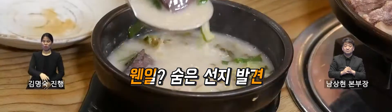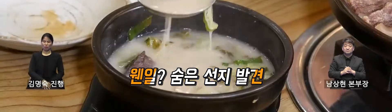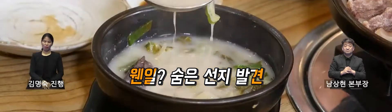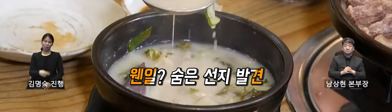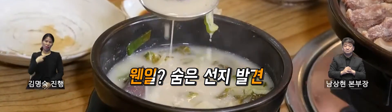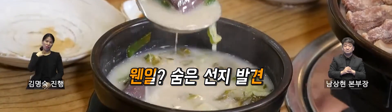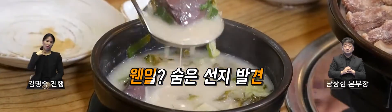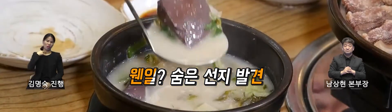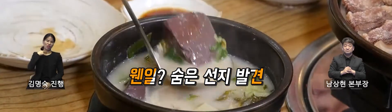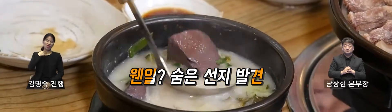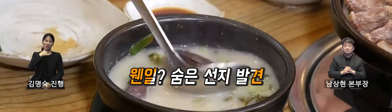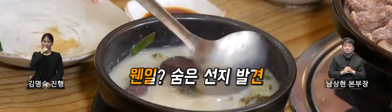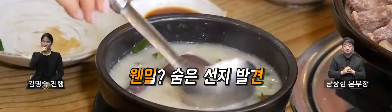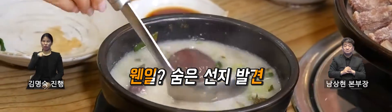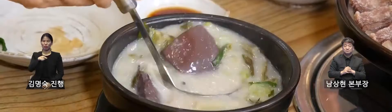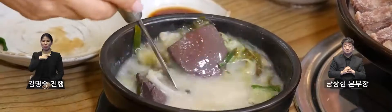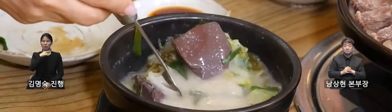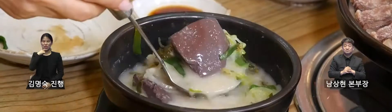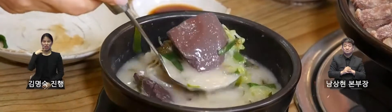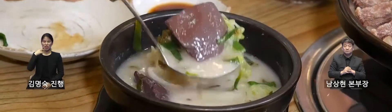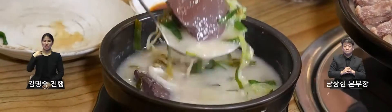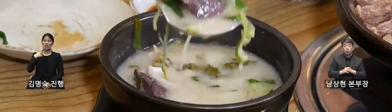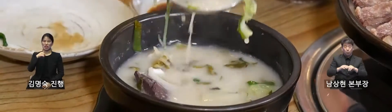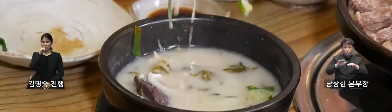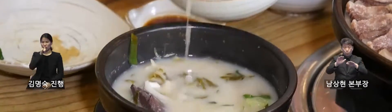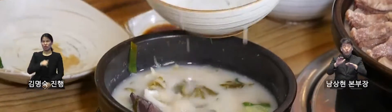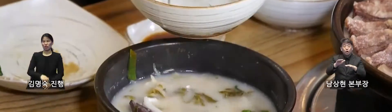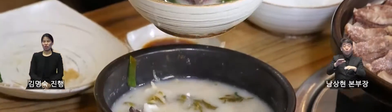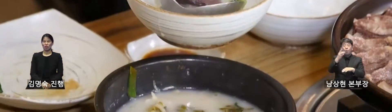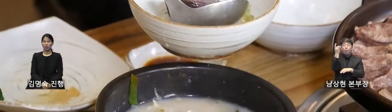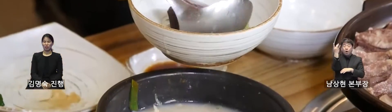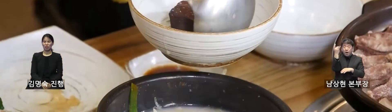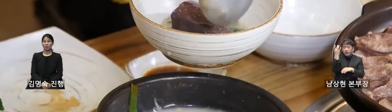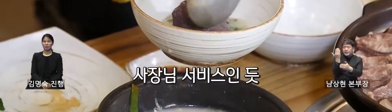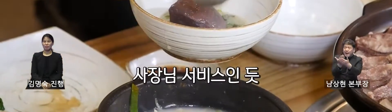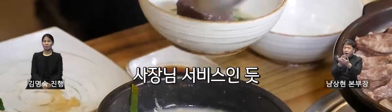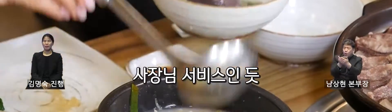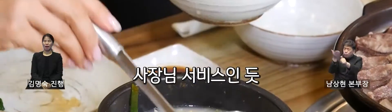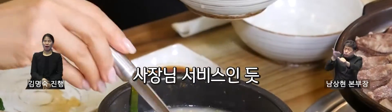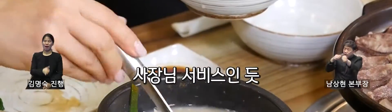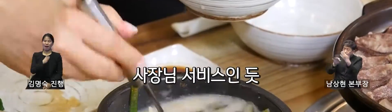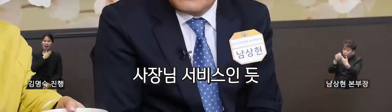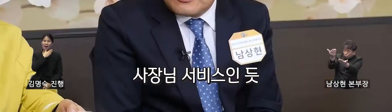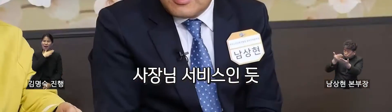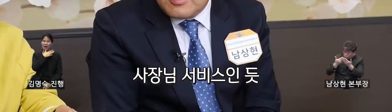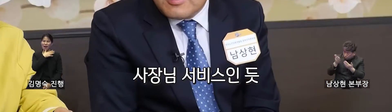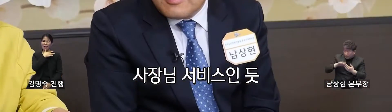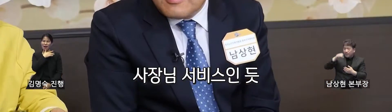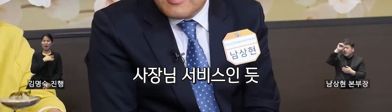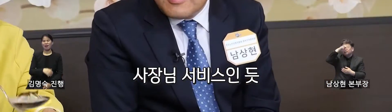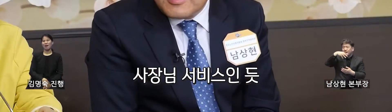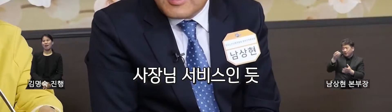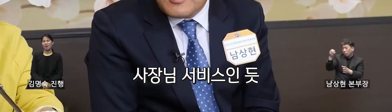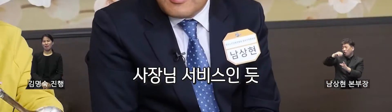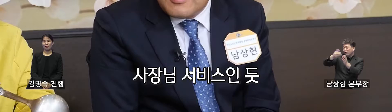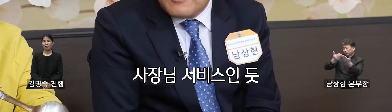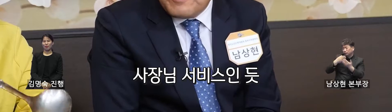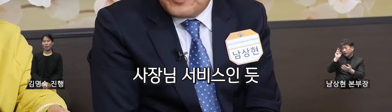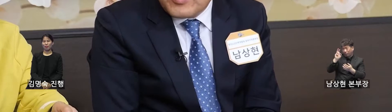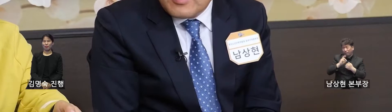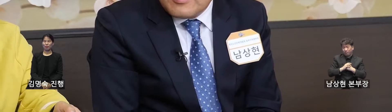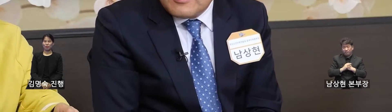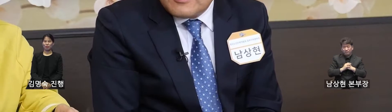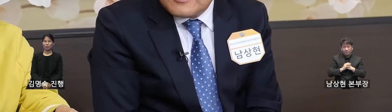선지가 네, 숨어있어요, 선지가. 오늘 달라고 해야 주시는 건데, 아, 넣어주신 것 같아요. 이거는.